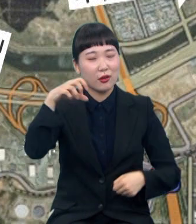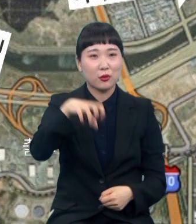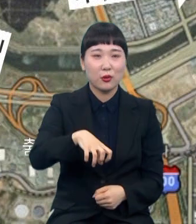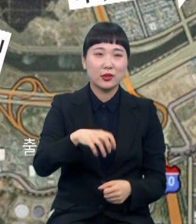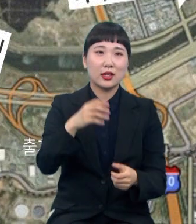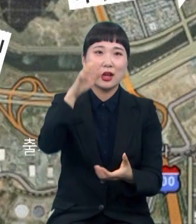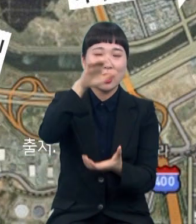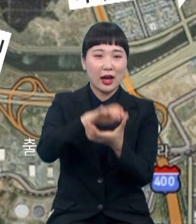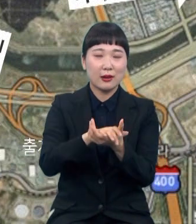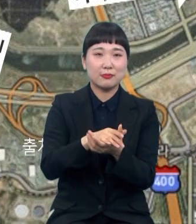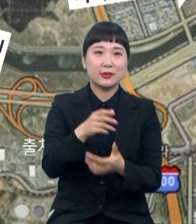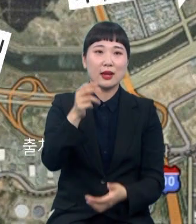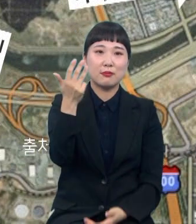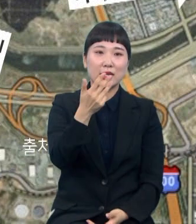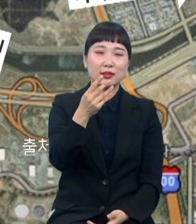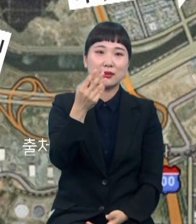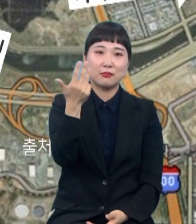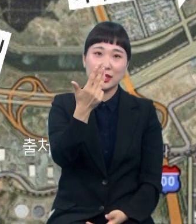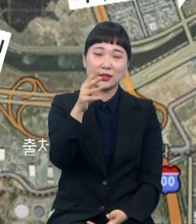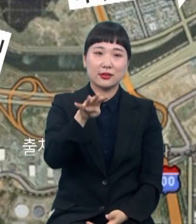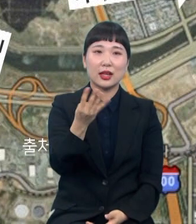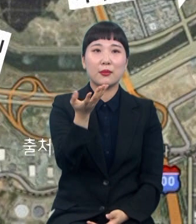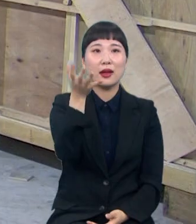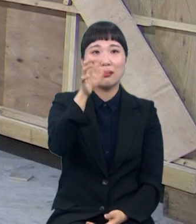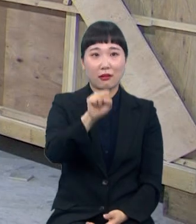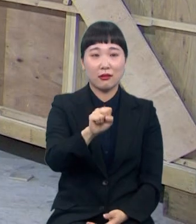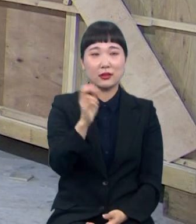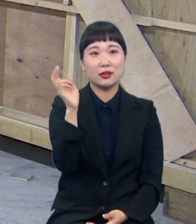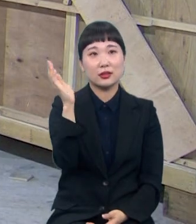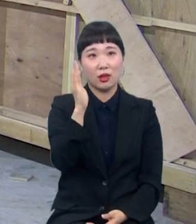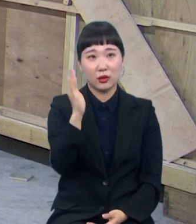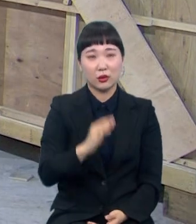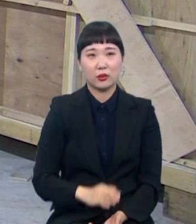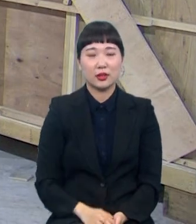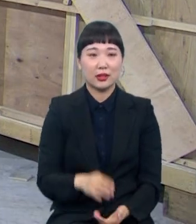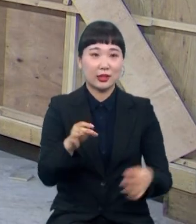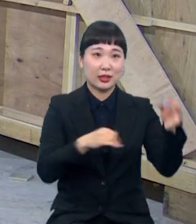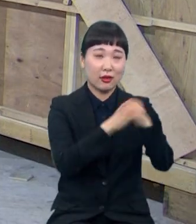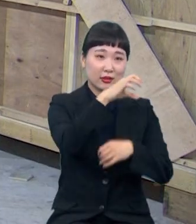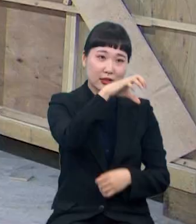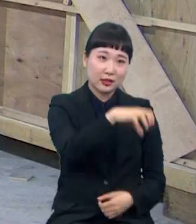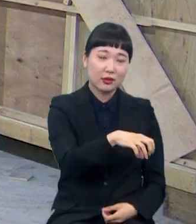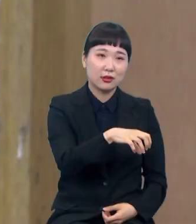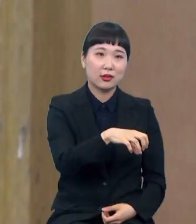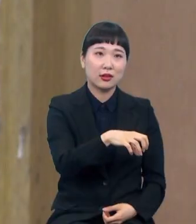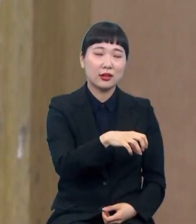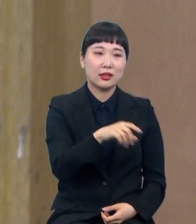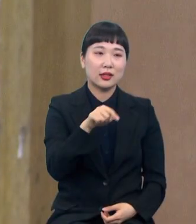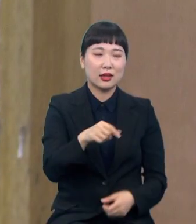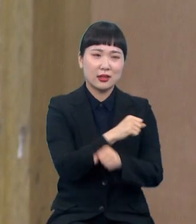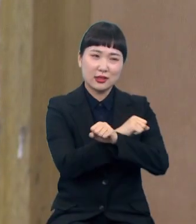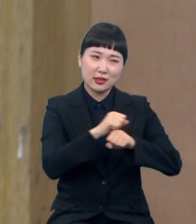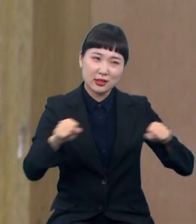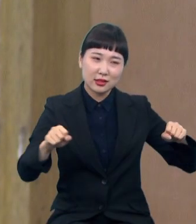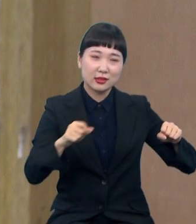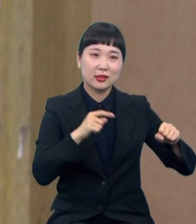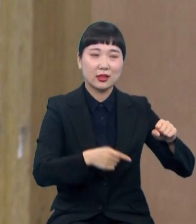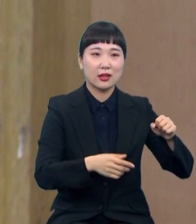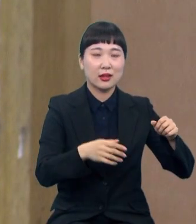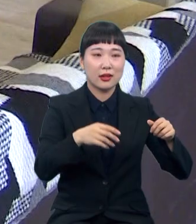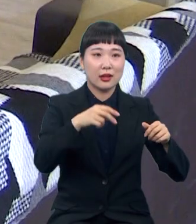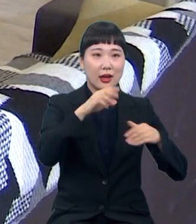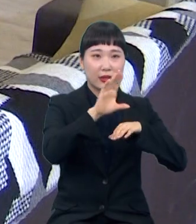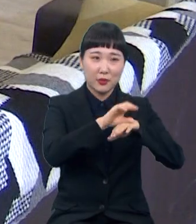총 사업비는 8,400억 원에 이릅니다. 경제청은 수도권의 대형 실내 스튜디오가 부족한